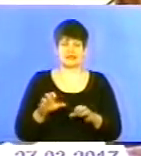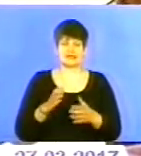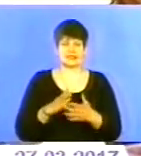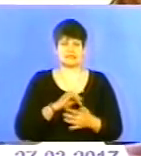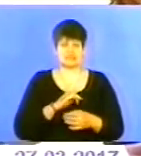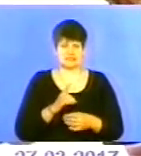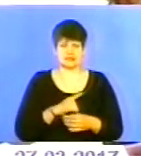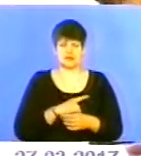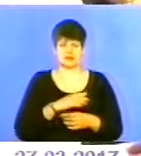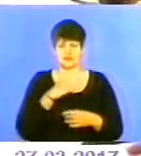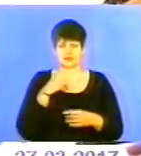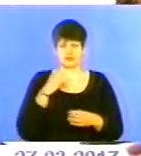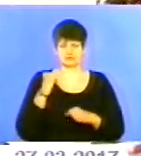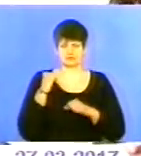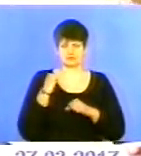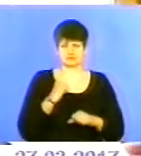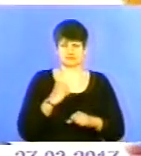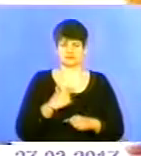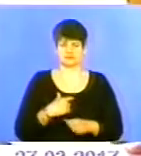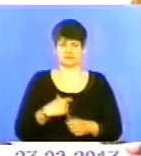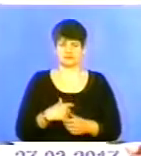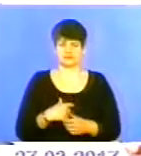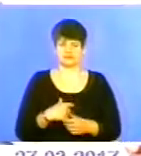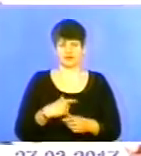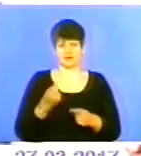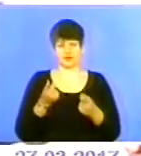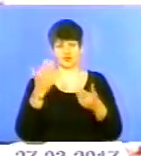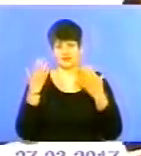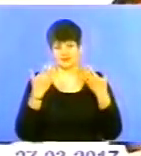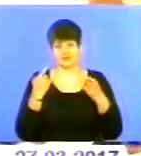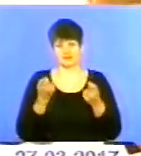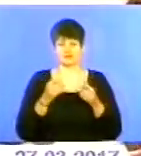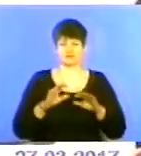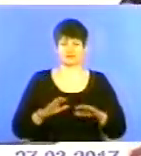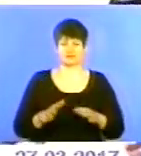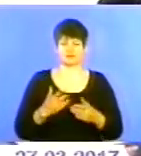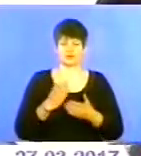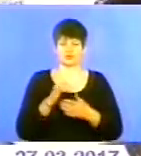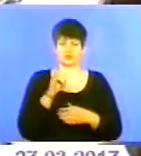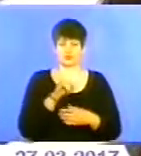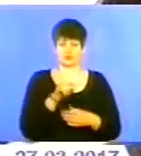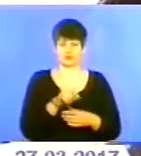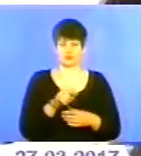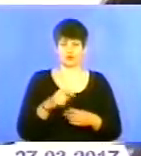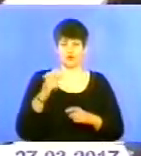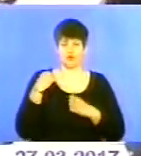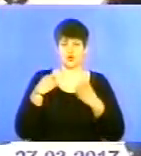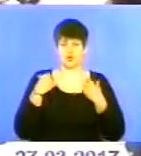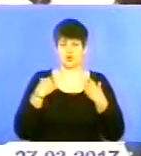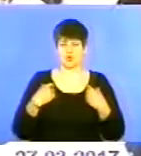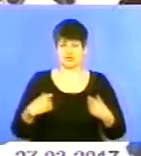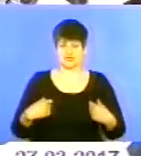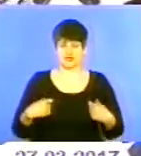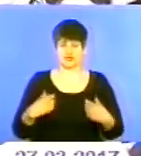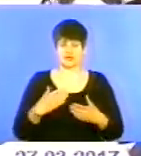багато чого на собі тягне. Такий він у нас трошки веселий, трошки змучений. Є тут в нього, бачите, є рюкзачок. Свій